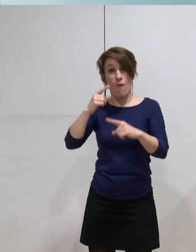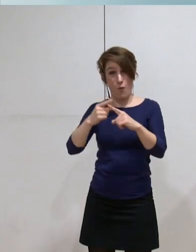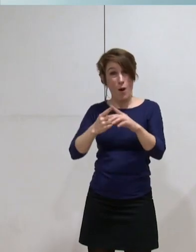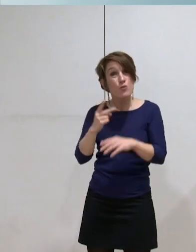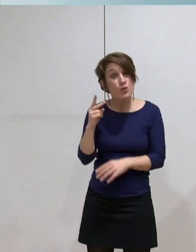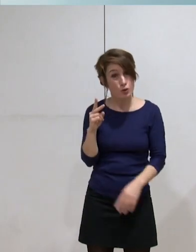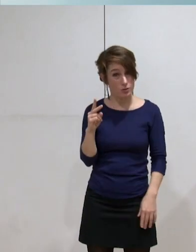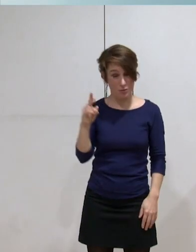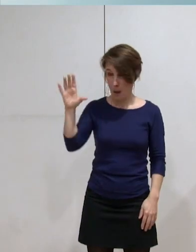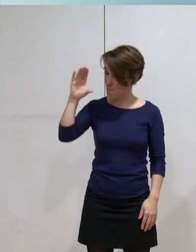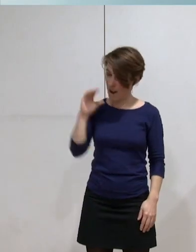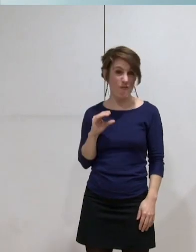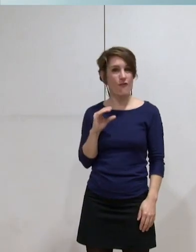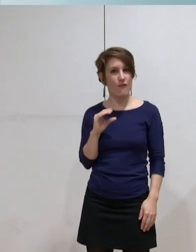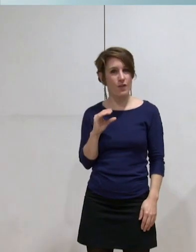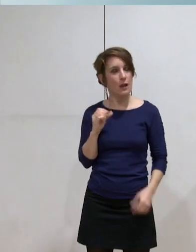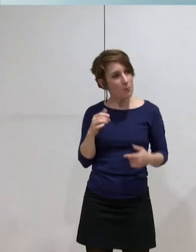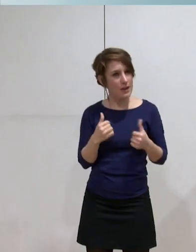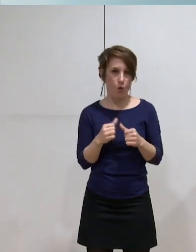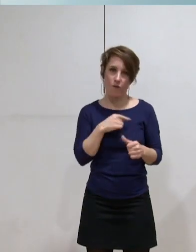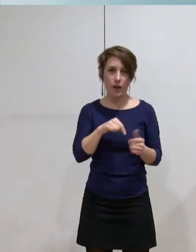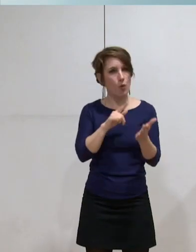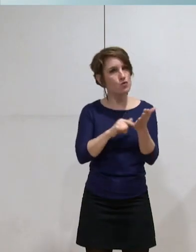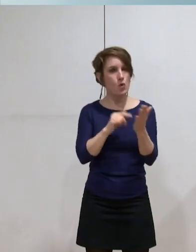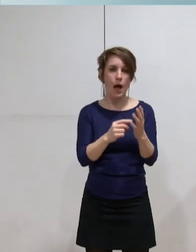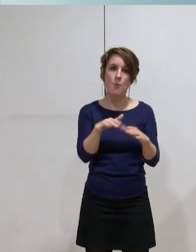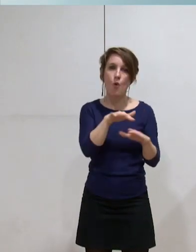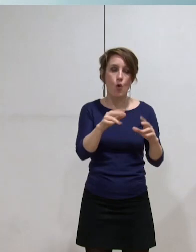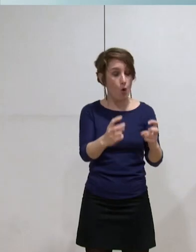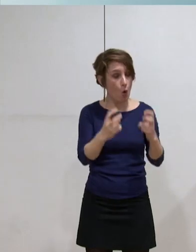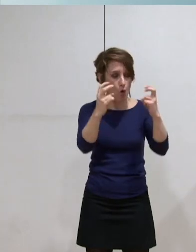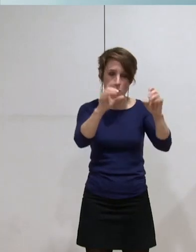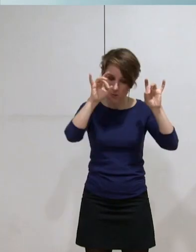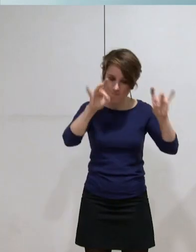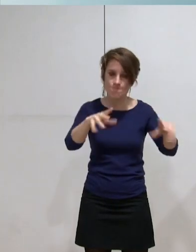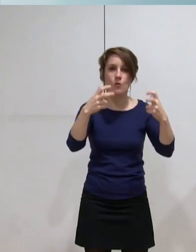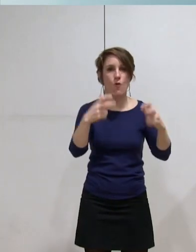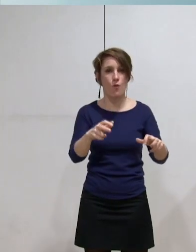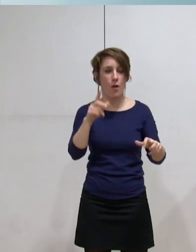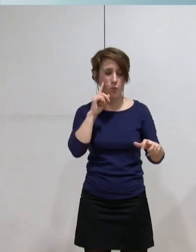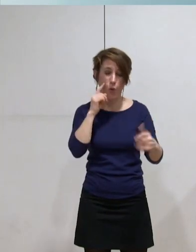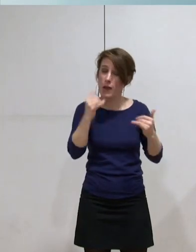interdisons d'augmenter les impôts locaux trop élevés agronomes et fortement